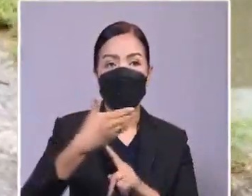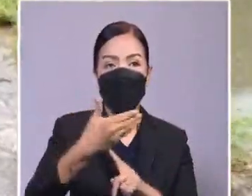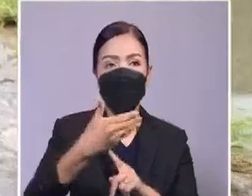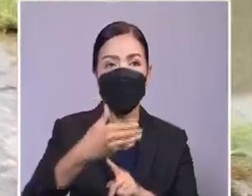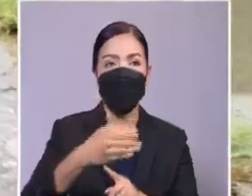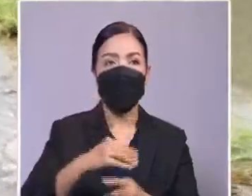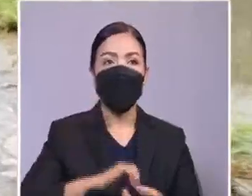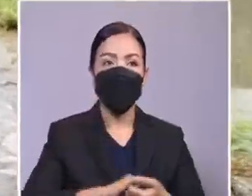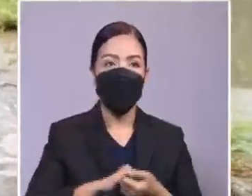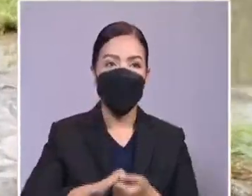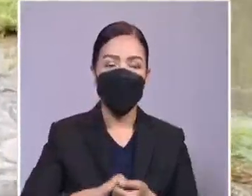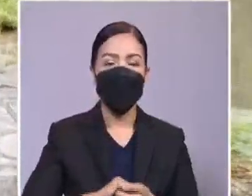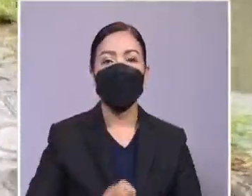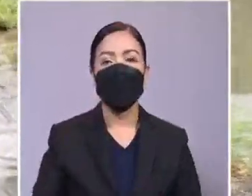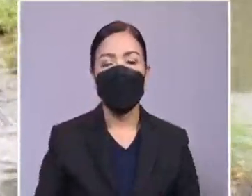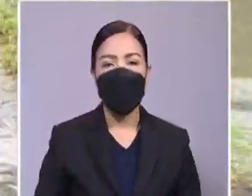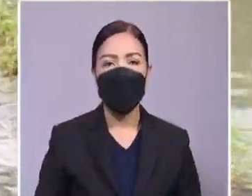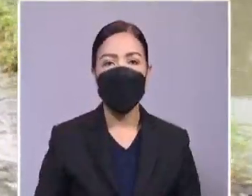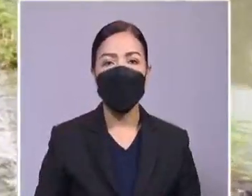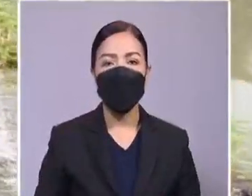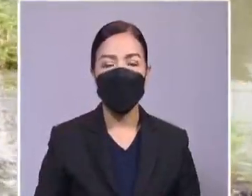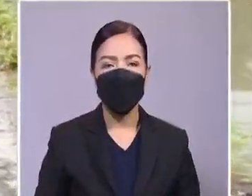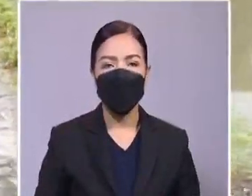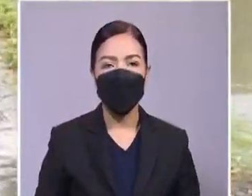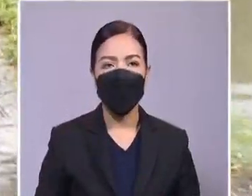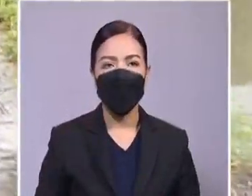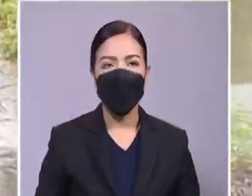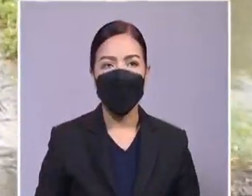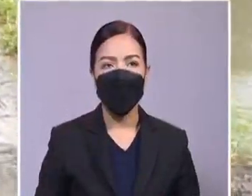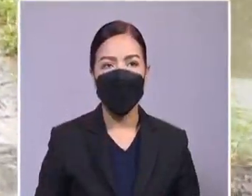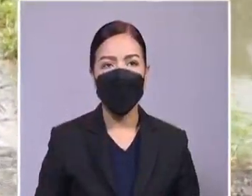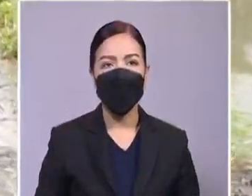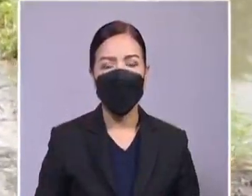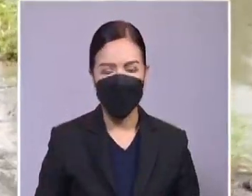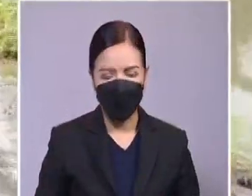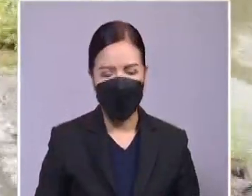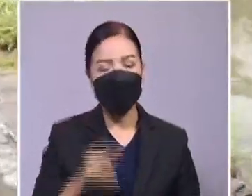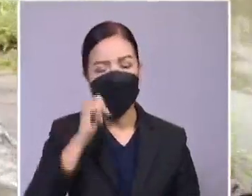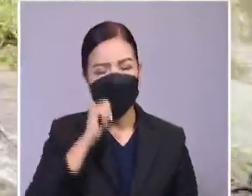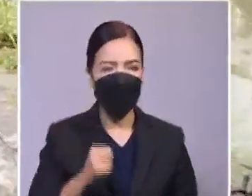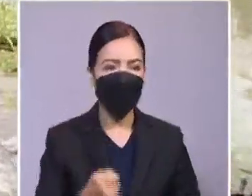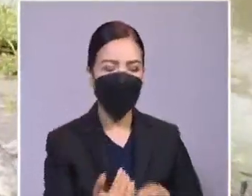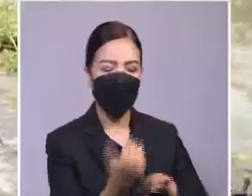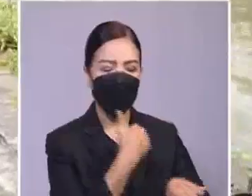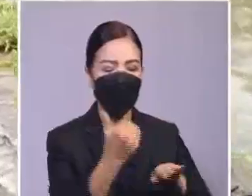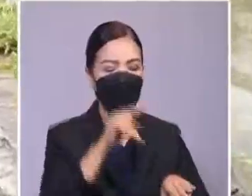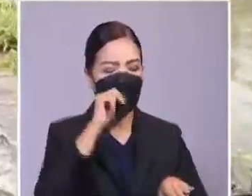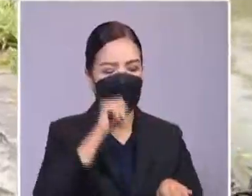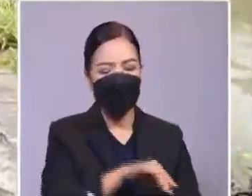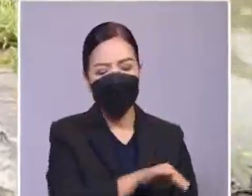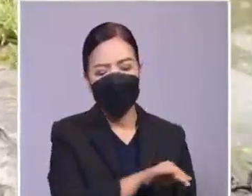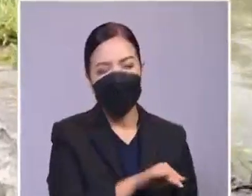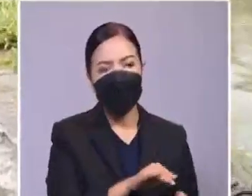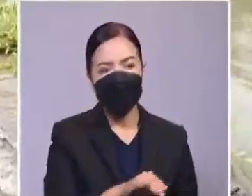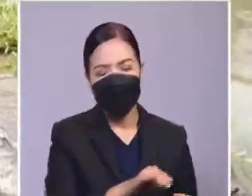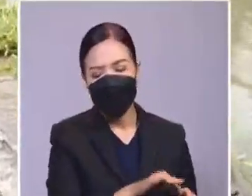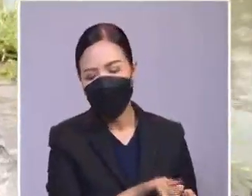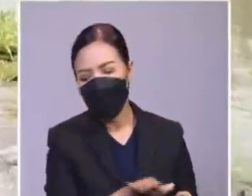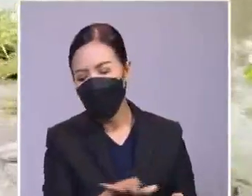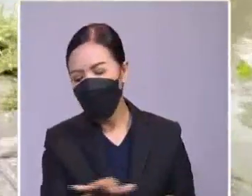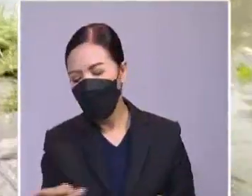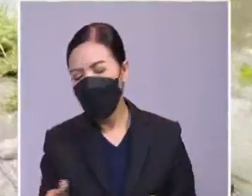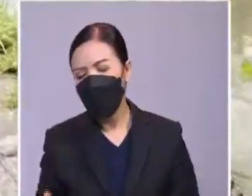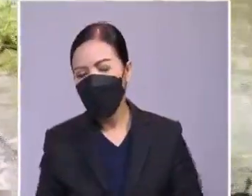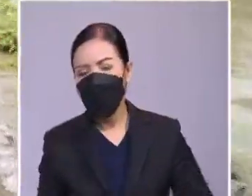อยู่เรียบคลองประปาฝั่งของนนทบุรีตอนนี้เนี่ยน้ำมันลงคลองเปรมไม่ได้นะคะน้ำท่วมขังเต็มพื้นที่ไปหมดแล้วซึ่ง